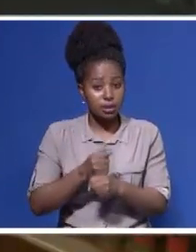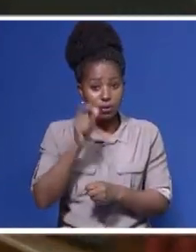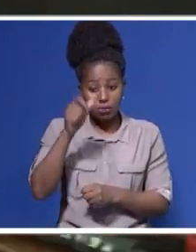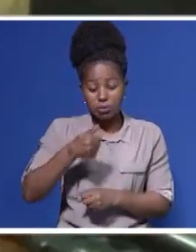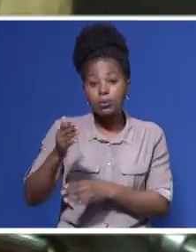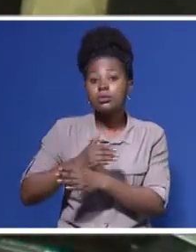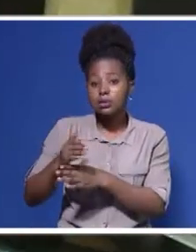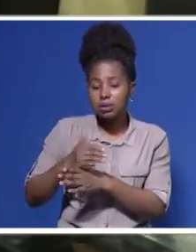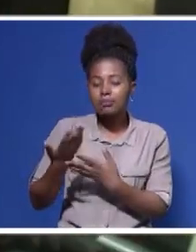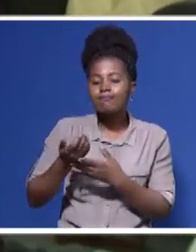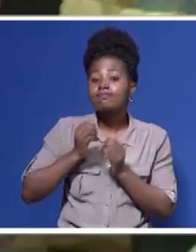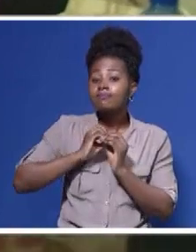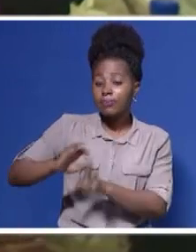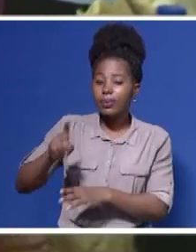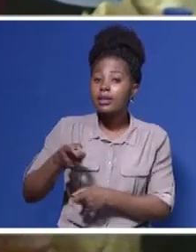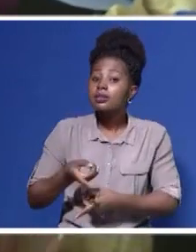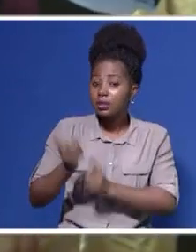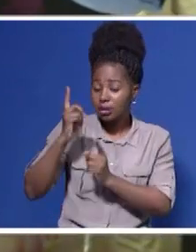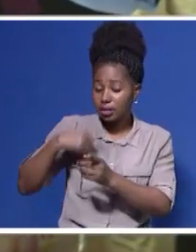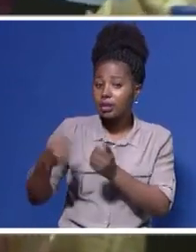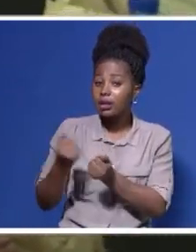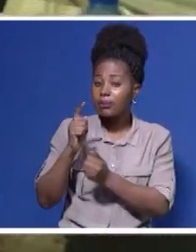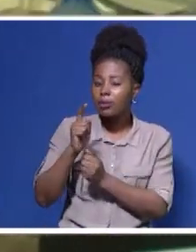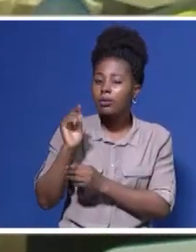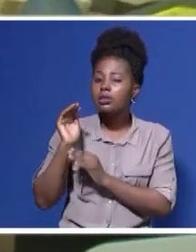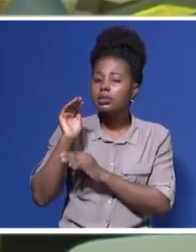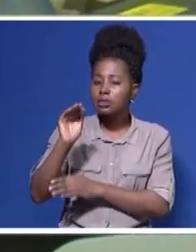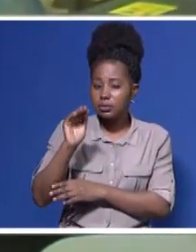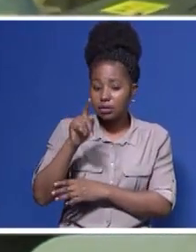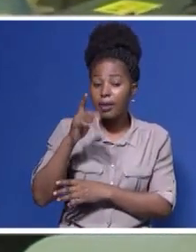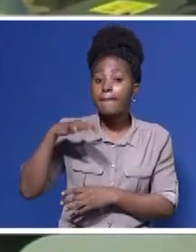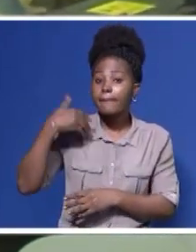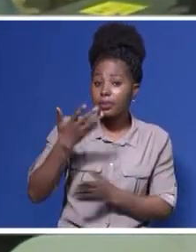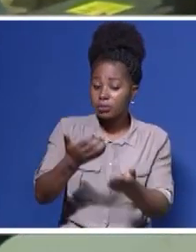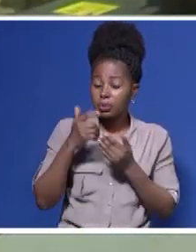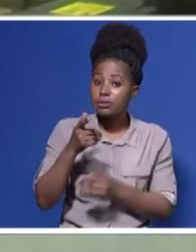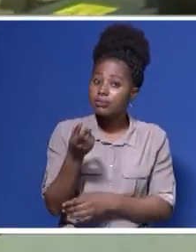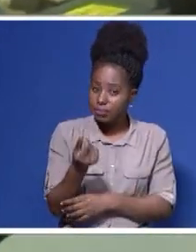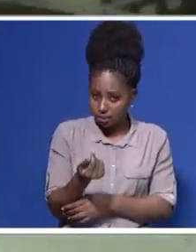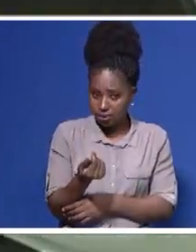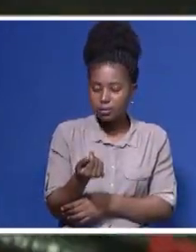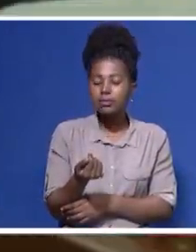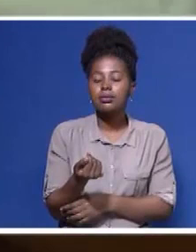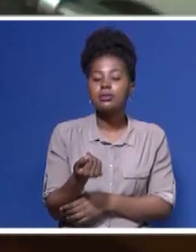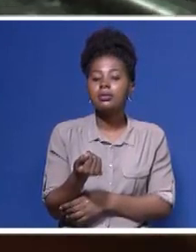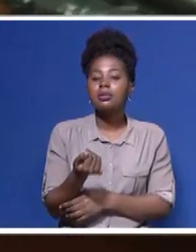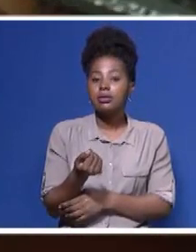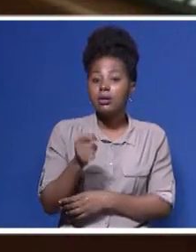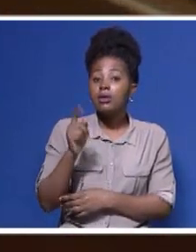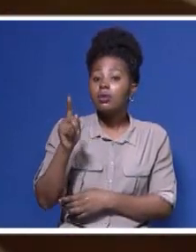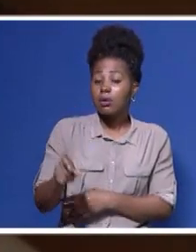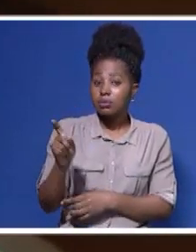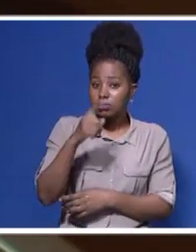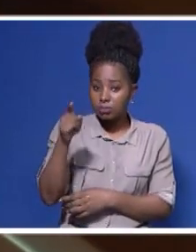wahusika hao walitelekeza silaha kwenye gari waliokuwa kisafirishia baada ya kuchukua fedha hizo. Watumwa